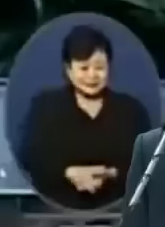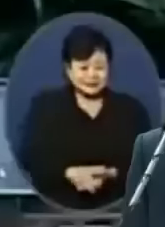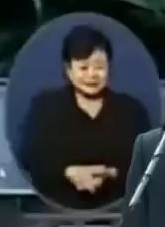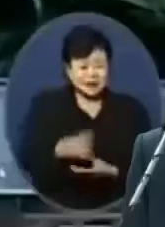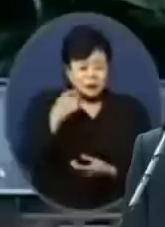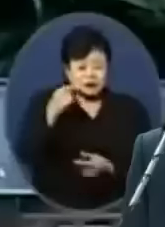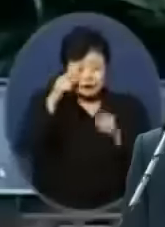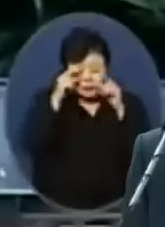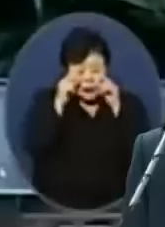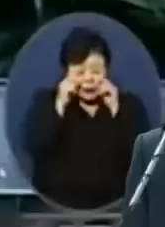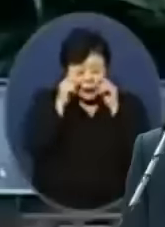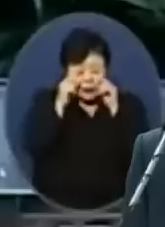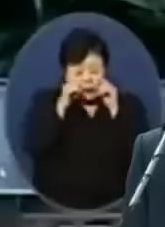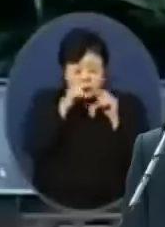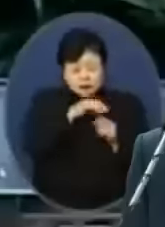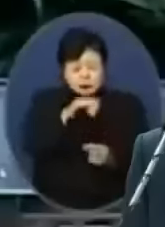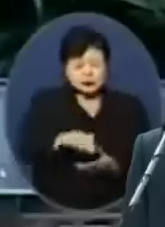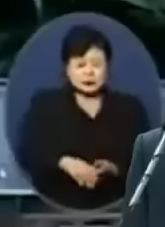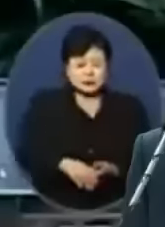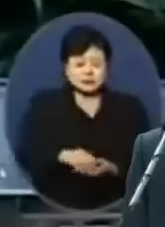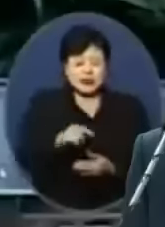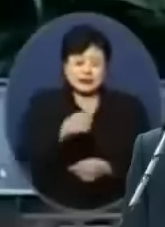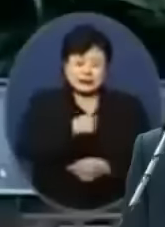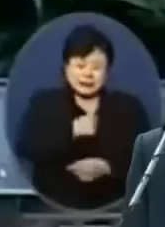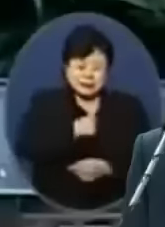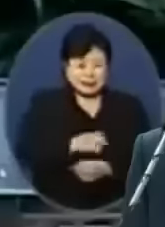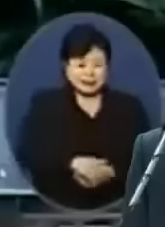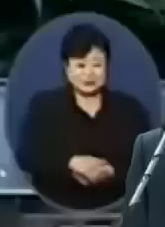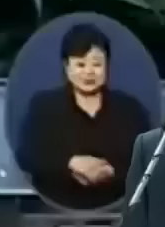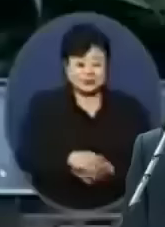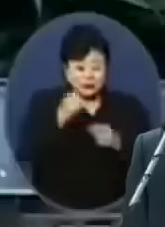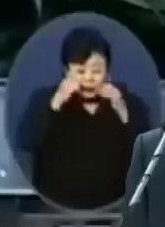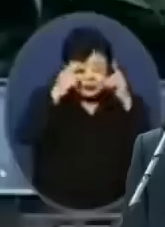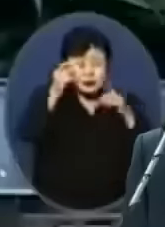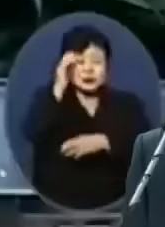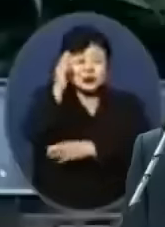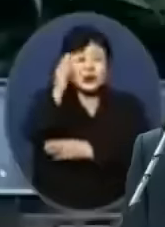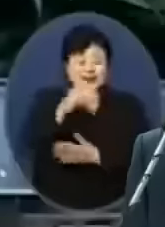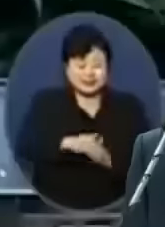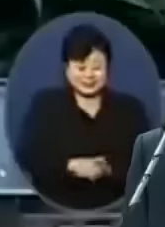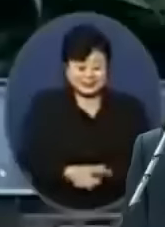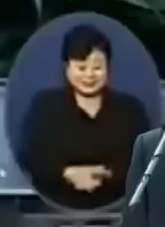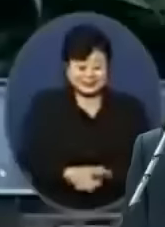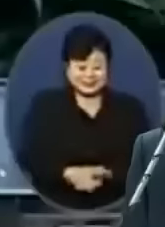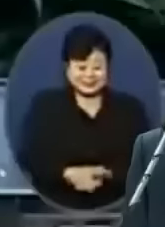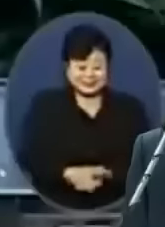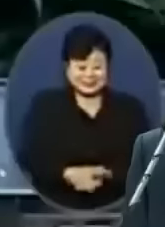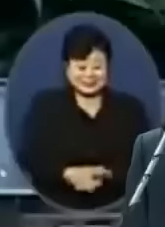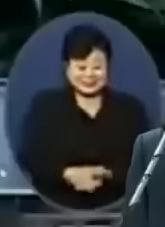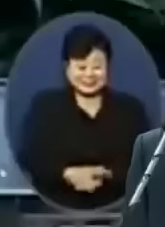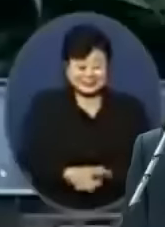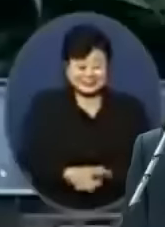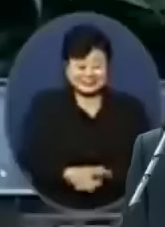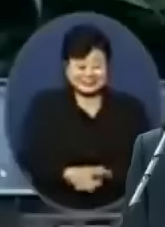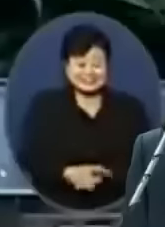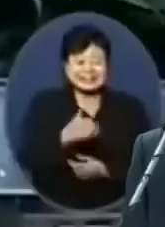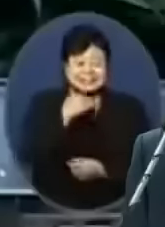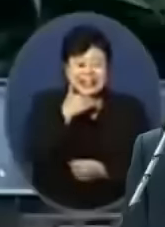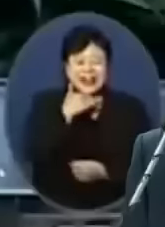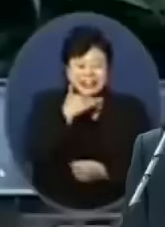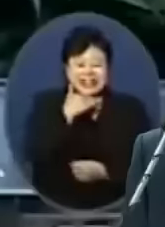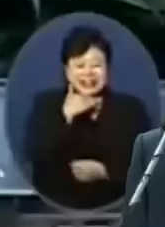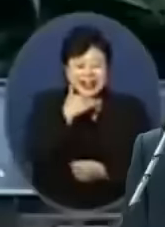우리 목사님이 눈을 감고 있으니까 우리도 마음이 답답합니다. 눈을 뜨고 설교를 하십시오. 그래서 내가 좀 더